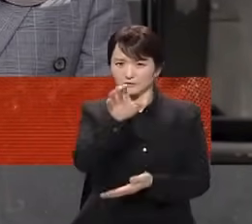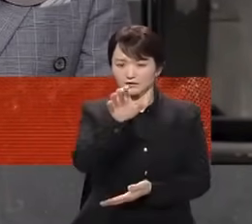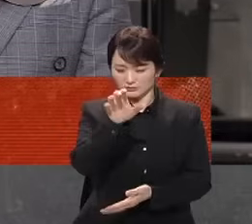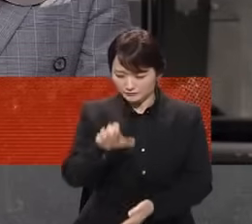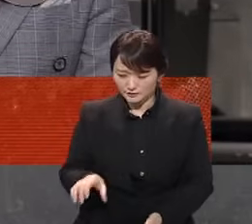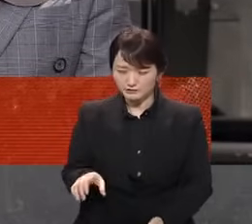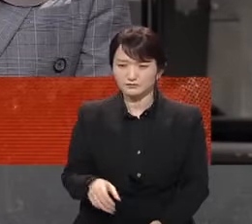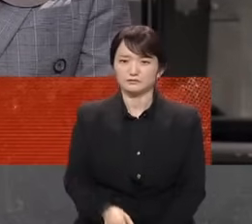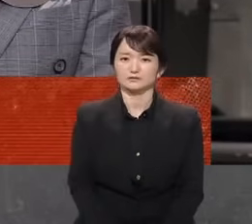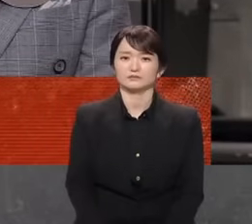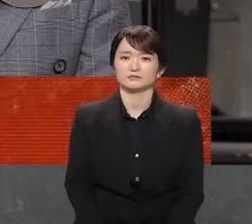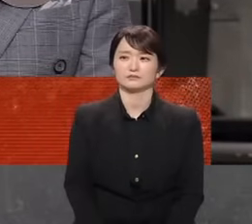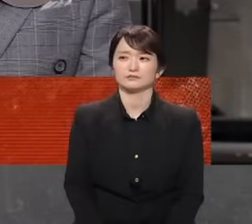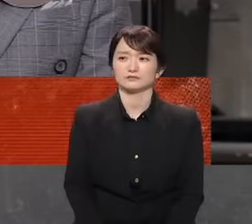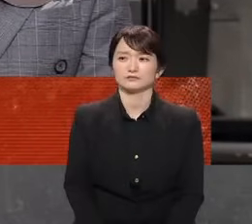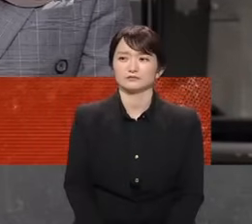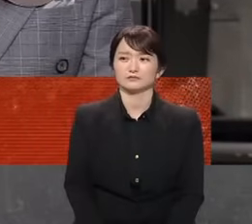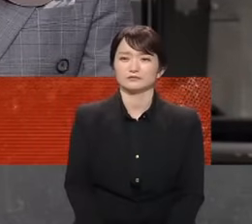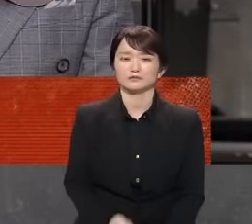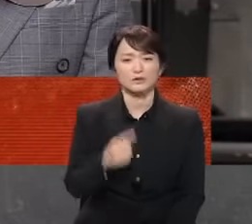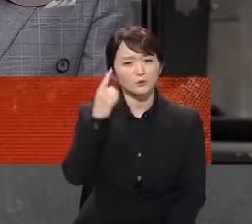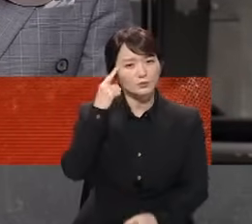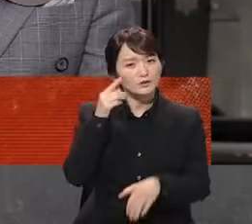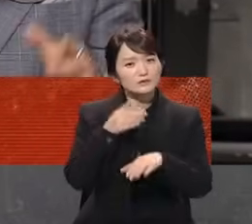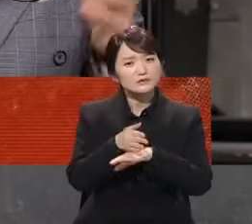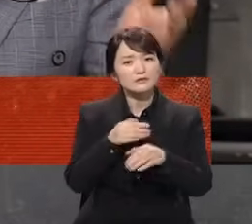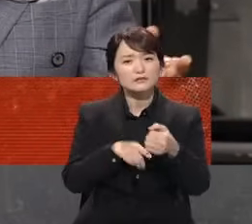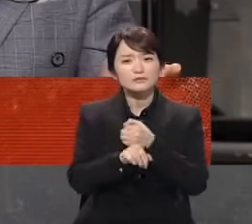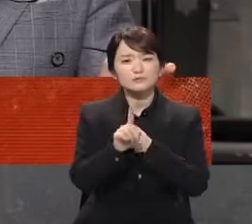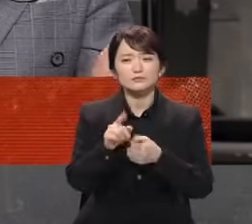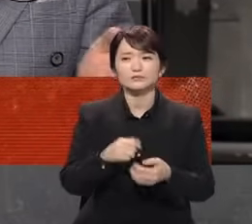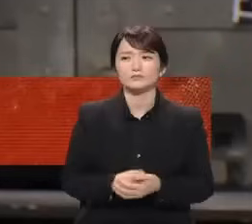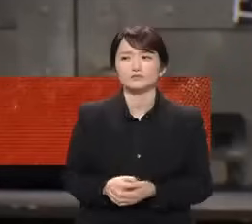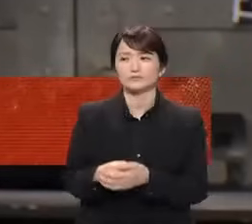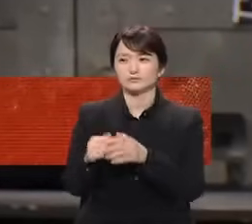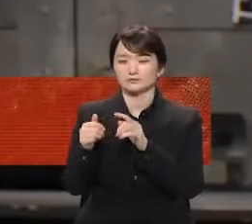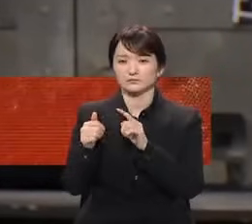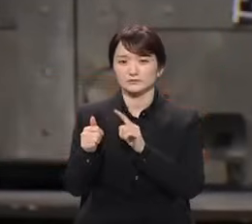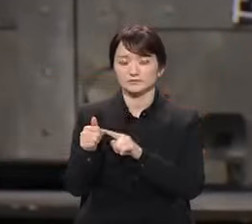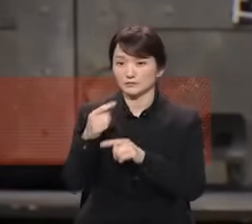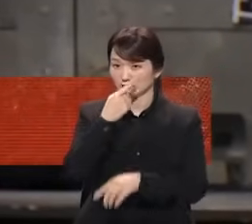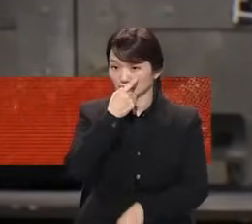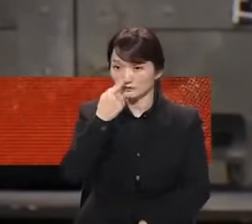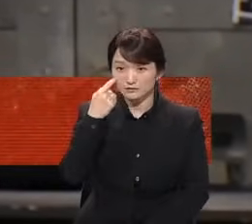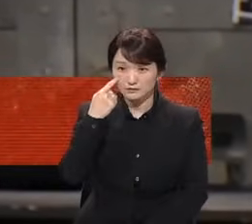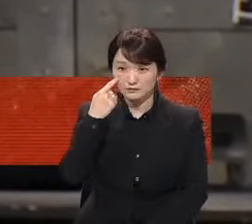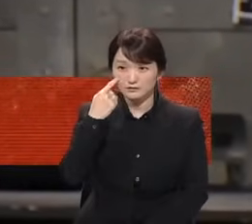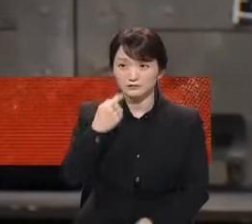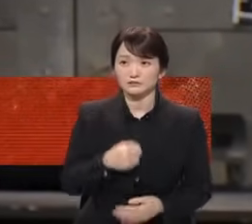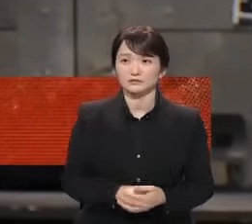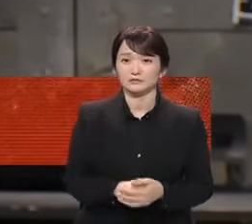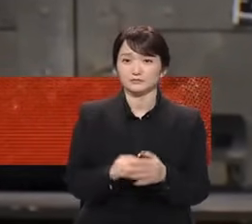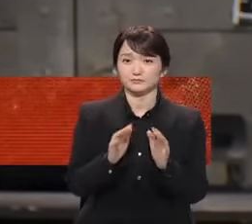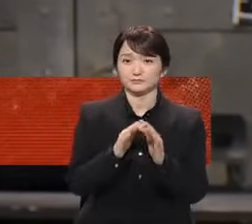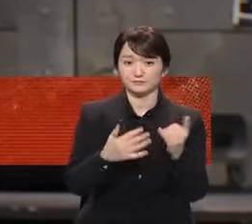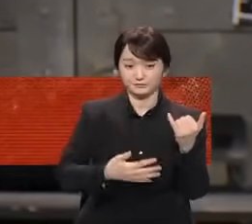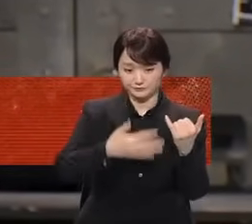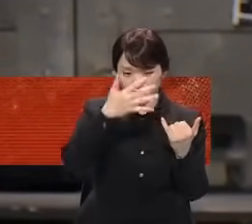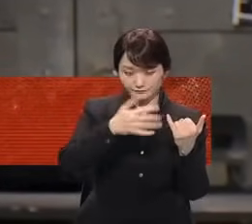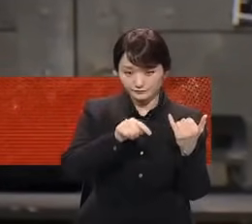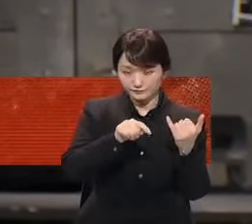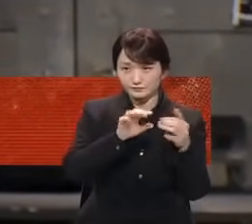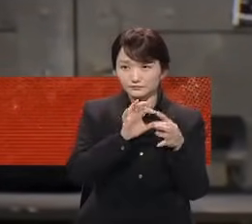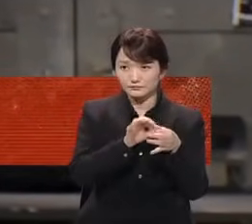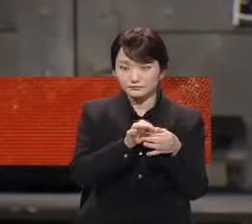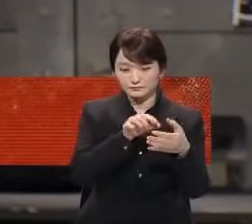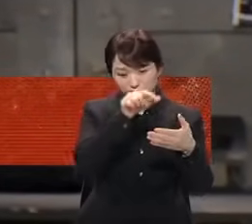걸려있다가. 왜 그렇게 반응이 느렸을까요? 그 바람에 사실 이분이 확인을 하셨을 때만 해도 이 유튜브 채널을 통해서 이